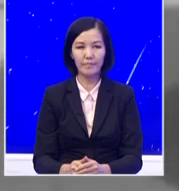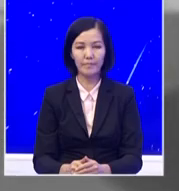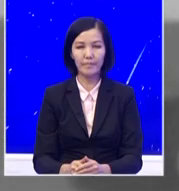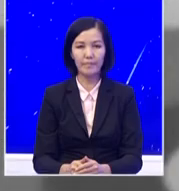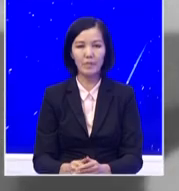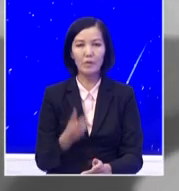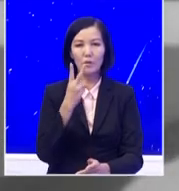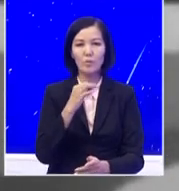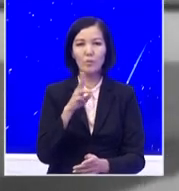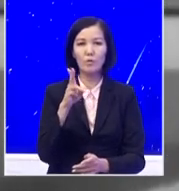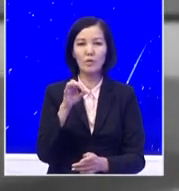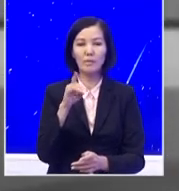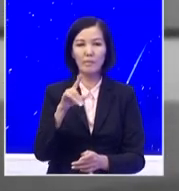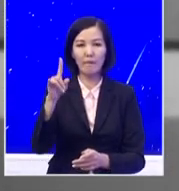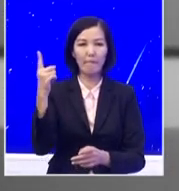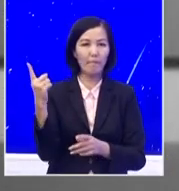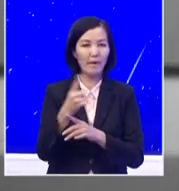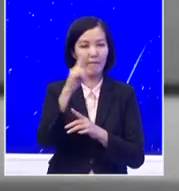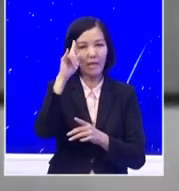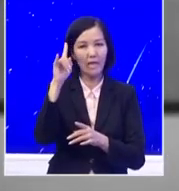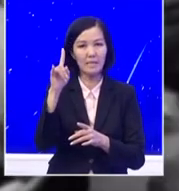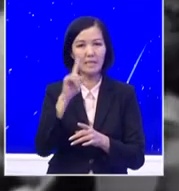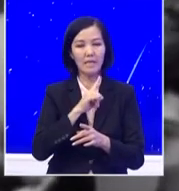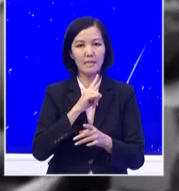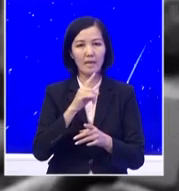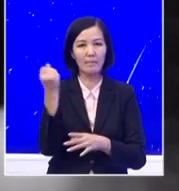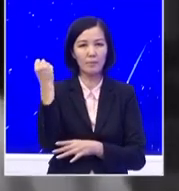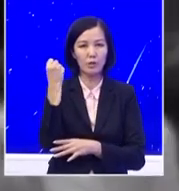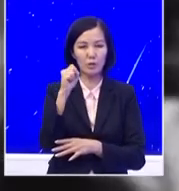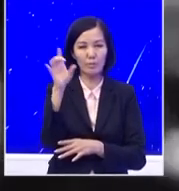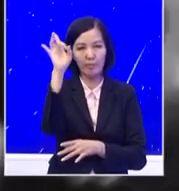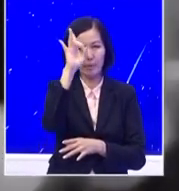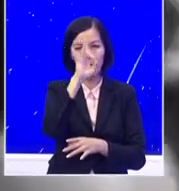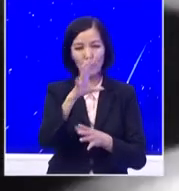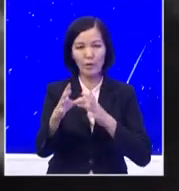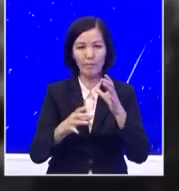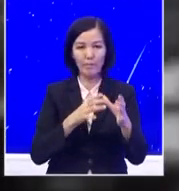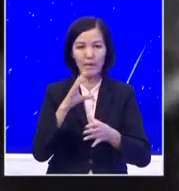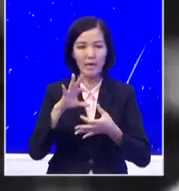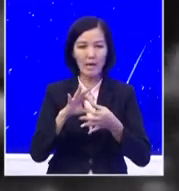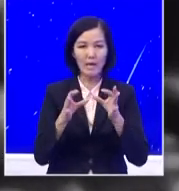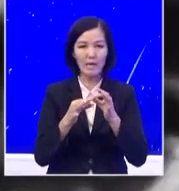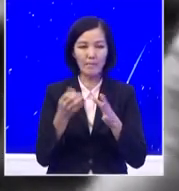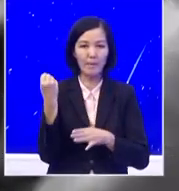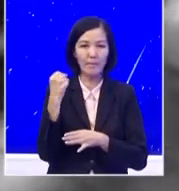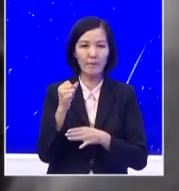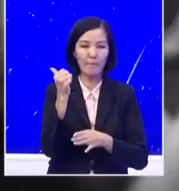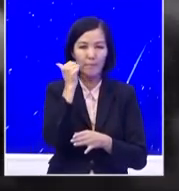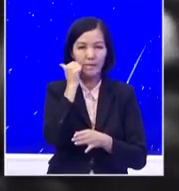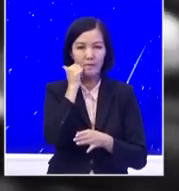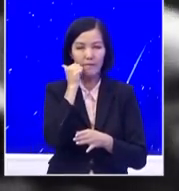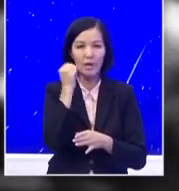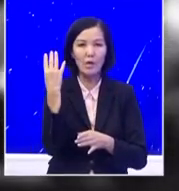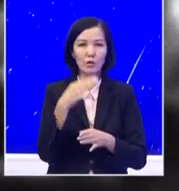Жаксыл Кушкемпиров первым из казахов стал обладателем Кубка мира, чемпиона мира и победителем Олимпиады в Москве. Благодаря его победам 40